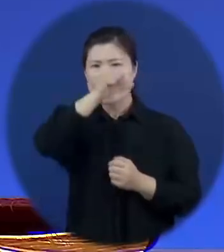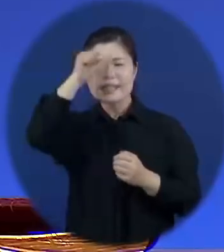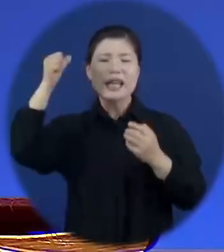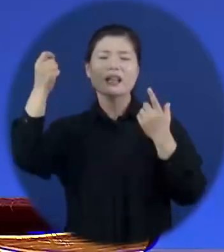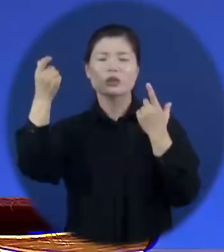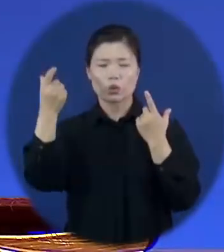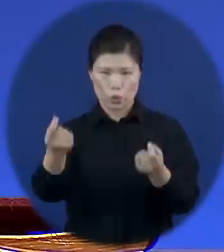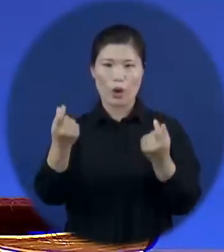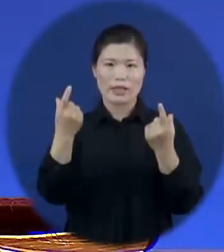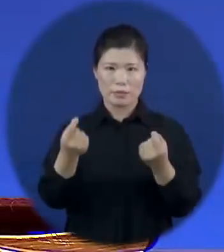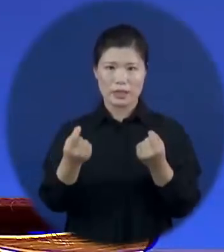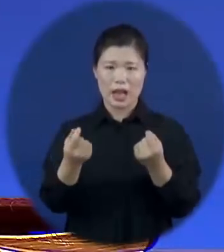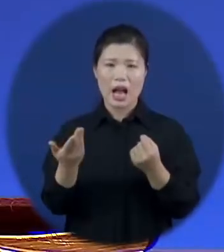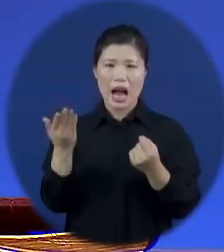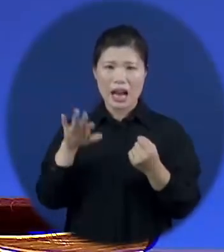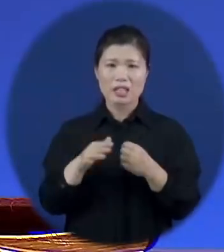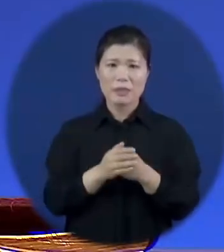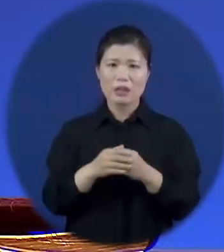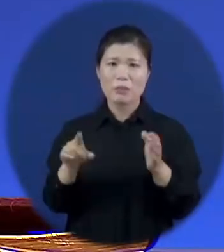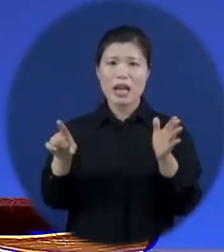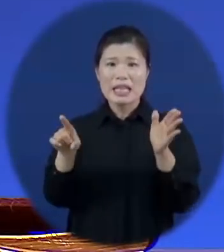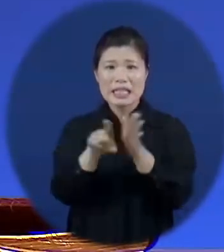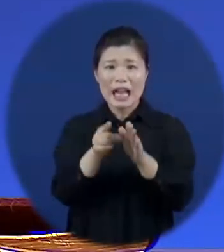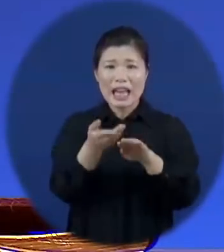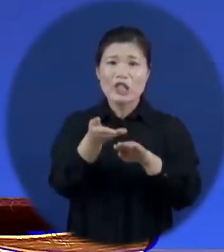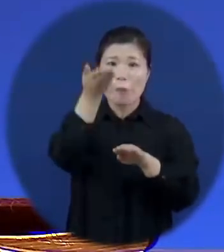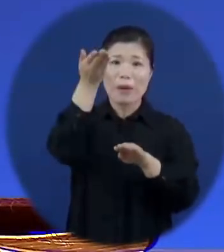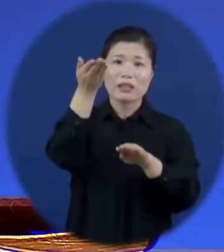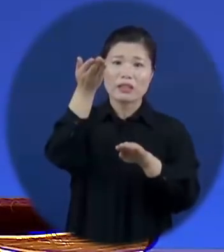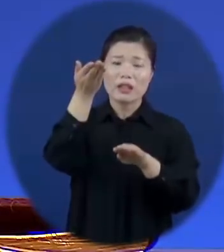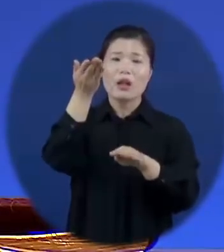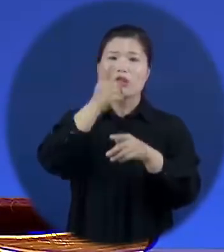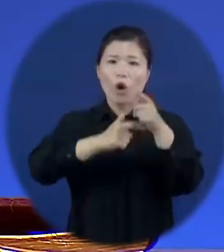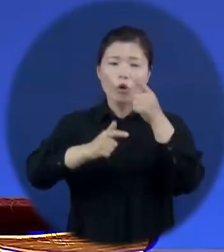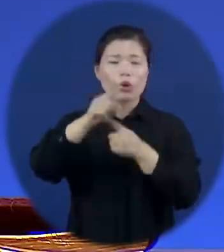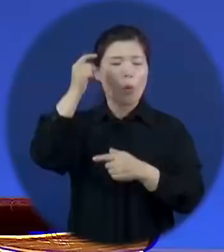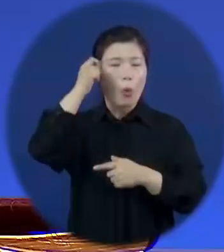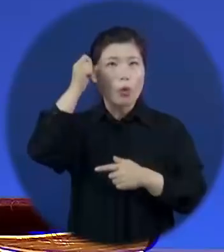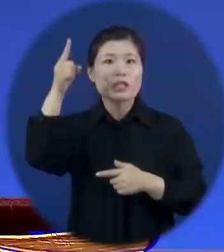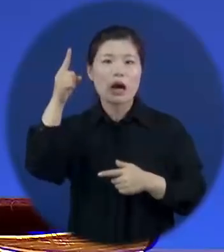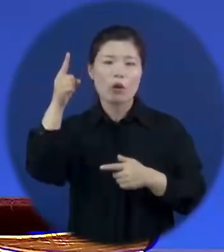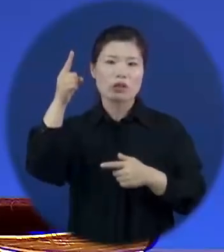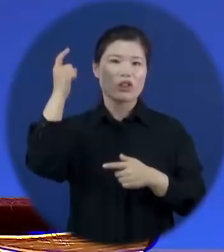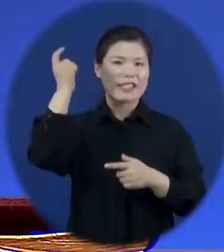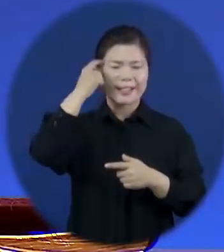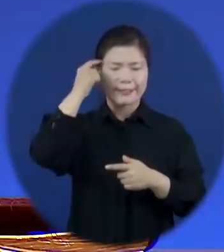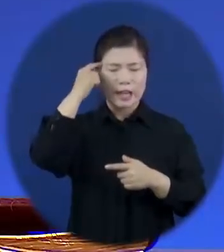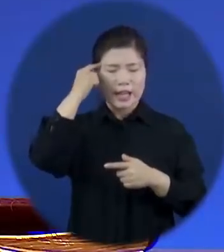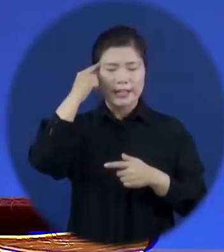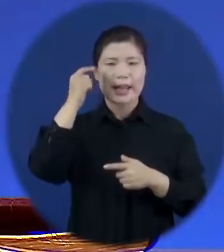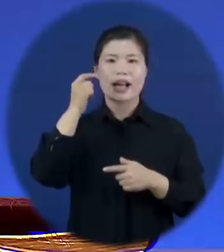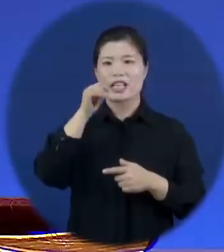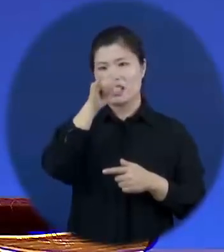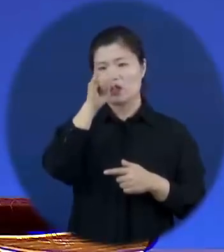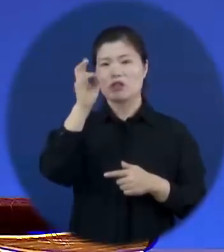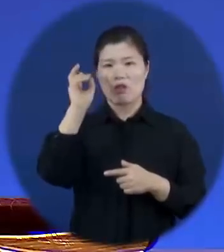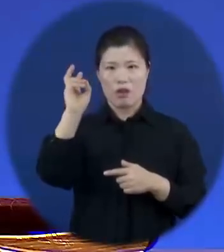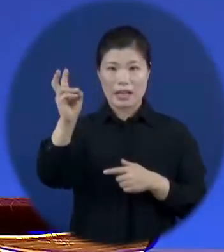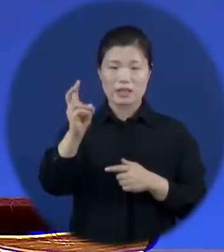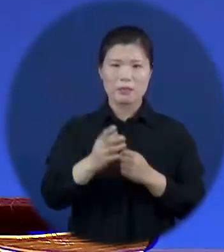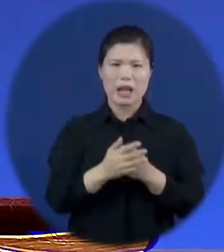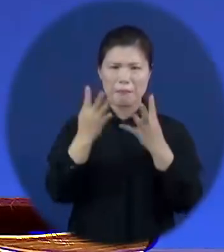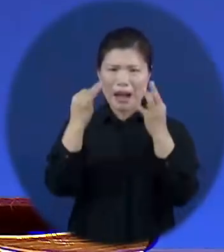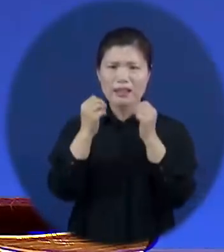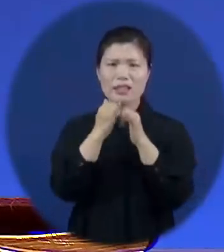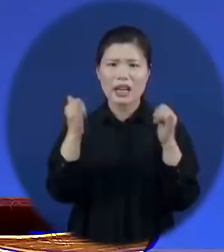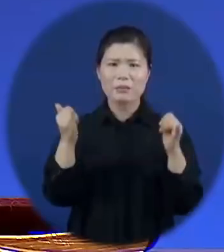인생은 같습니다. 훨씬 우리보다 훌륭하고 고차원적인 생각을 하고 철학을 갖고 있었던 그 수많은